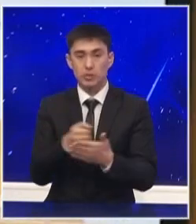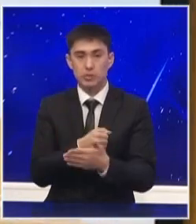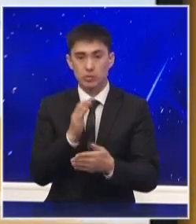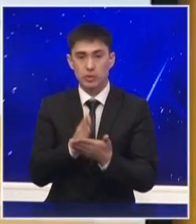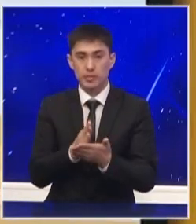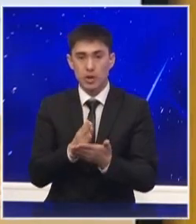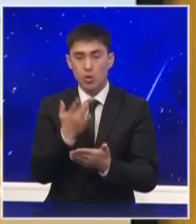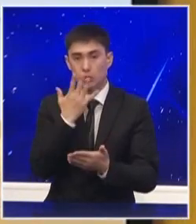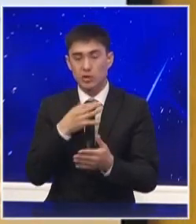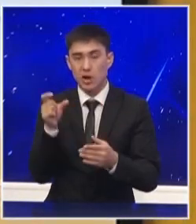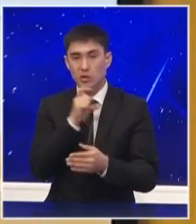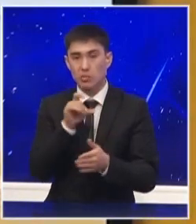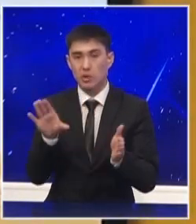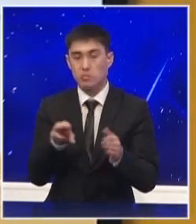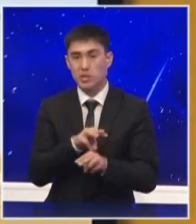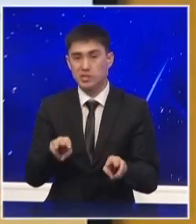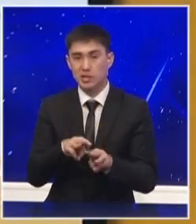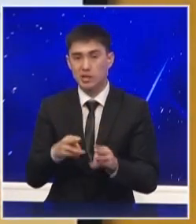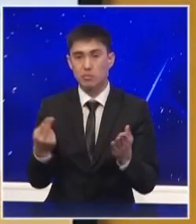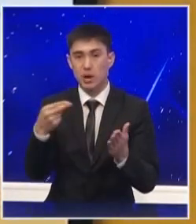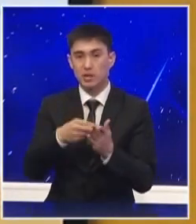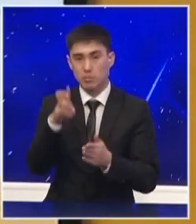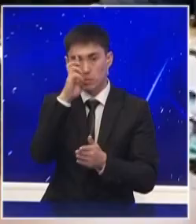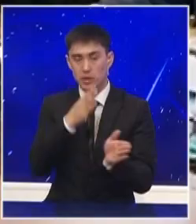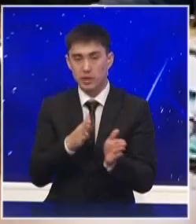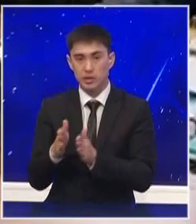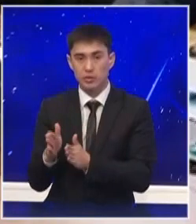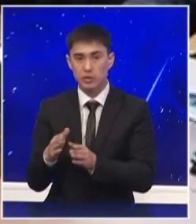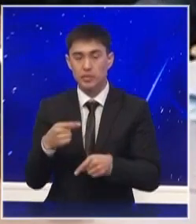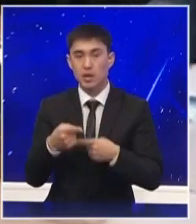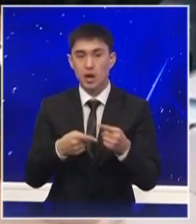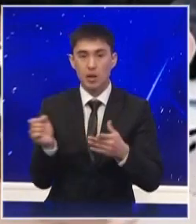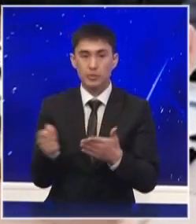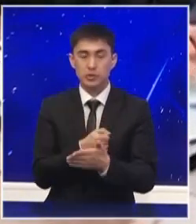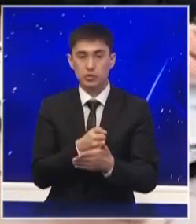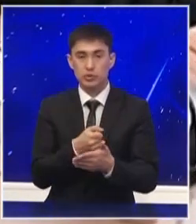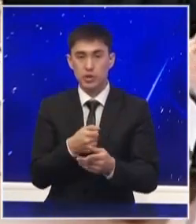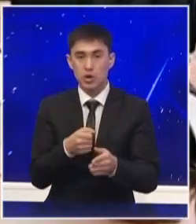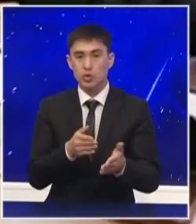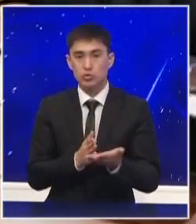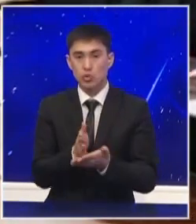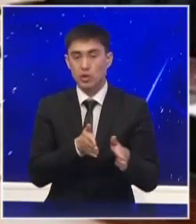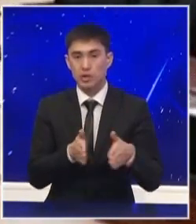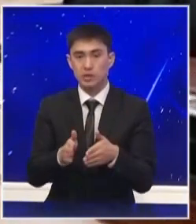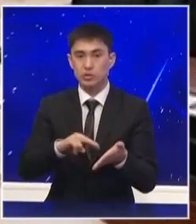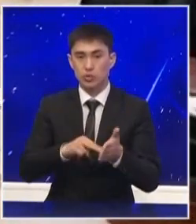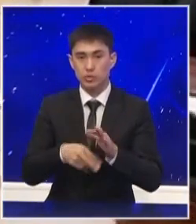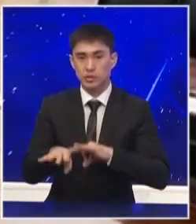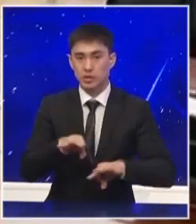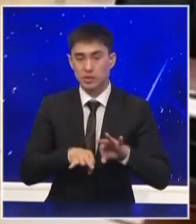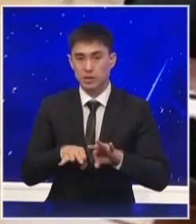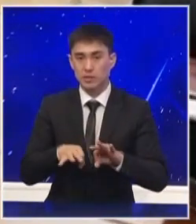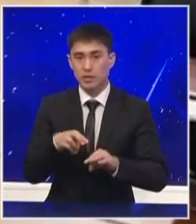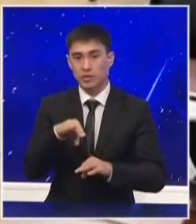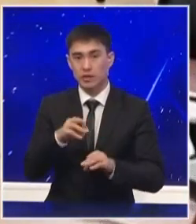қаралды. Ұлттық экономика министрлігі бағаны мемлекеттік реттеуді кезең-кезеңмен алып тастау жөніндегі жол картасының жобасын әзірлейді. Әрі